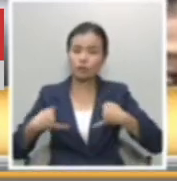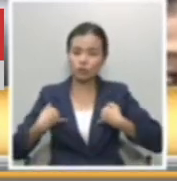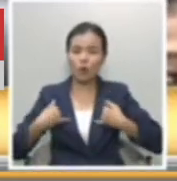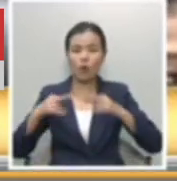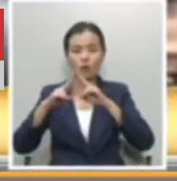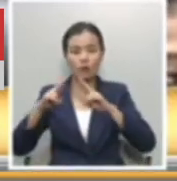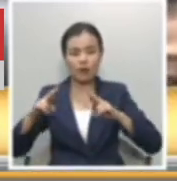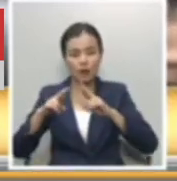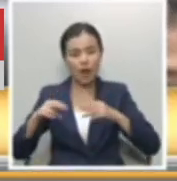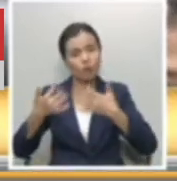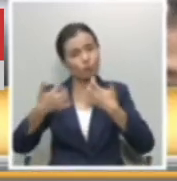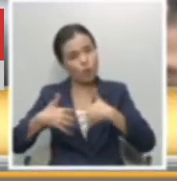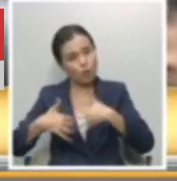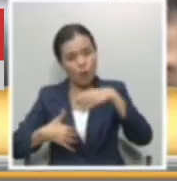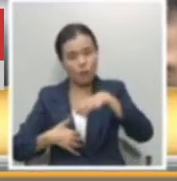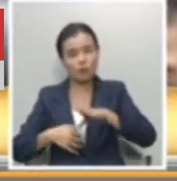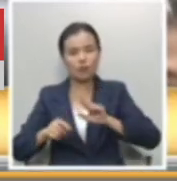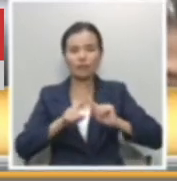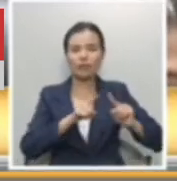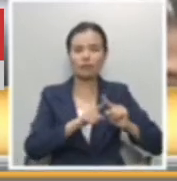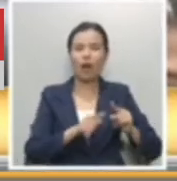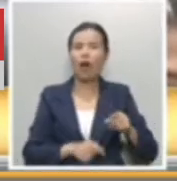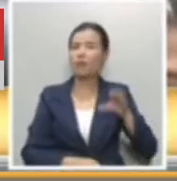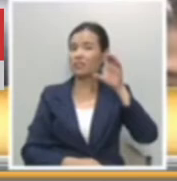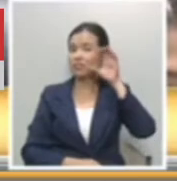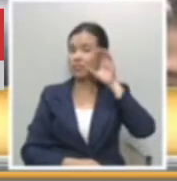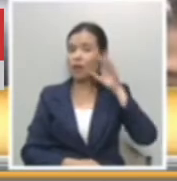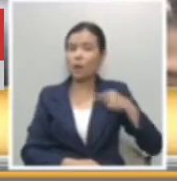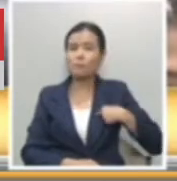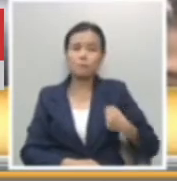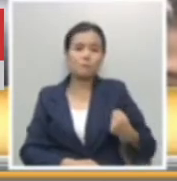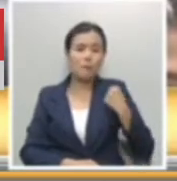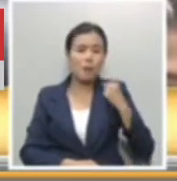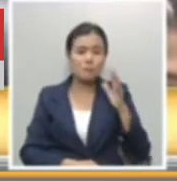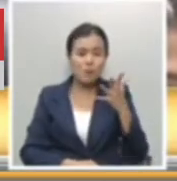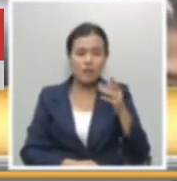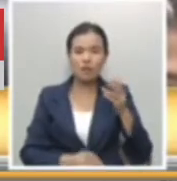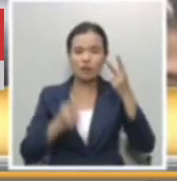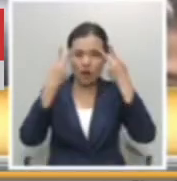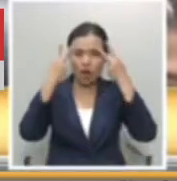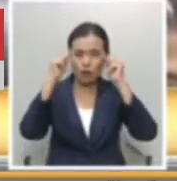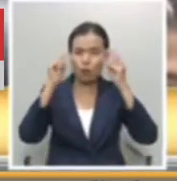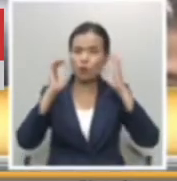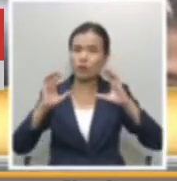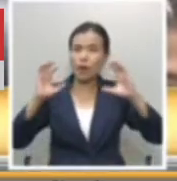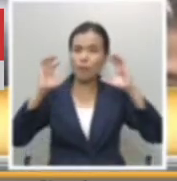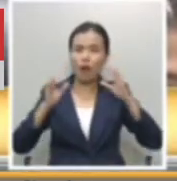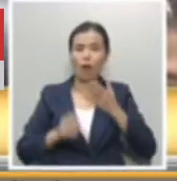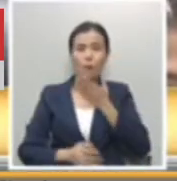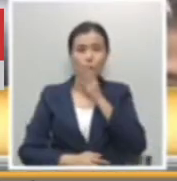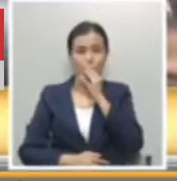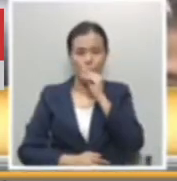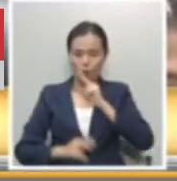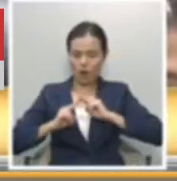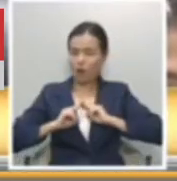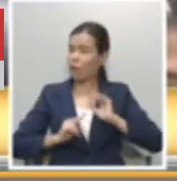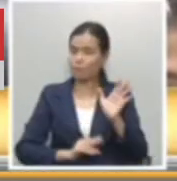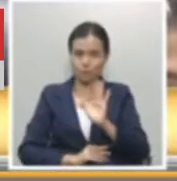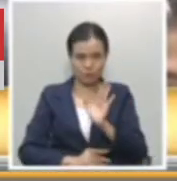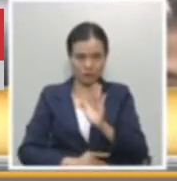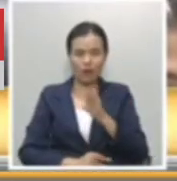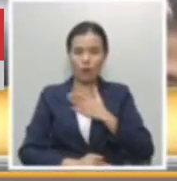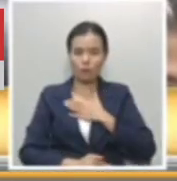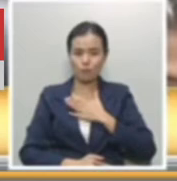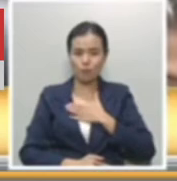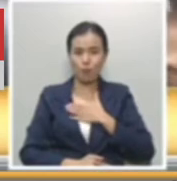างๆเนี่ยเขาไม่เชื่อมั่นในตัวนายกรัฐมนตรีและรัฐบาลผมไม่ได้พูดเองนะครับดังนี้ผมได้เอา